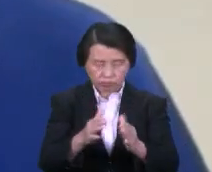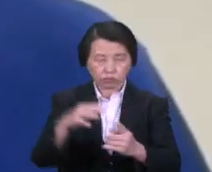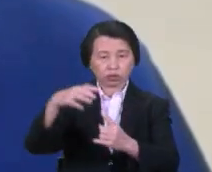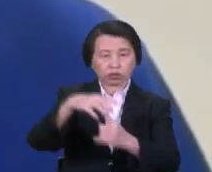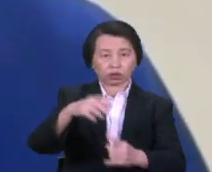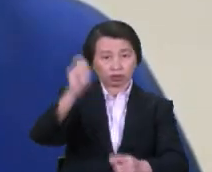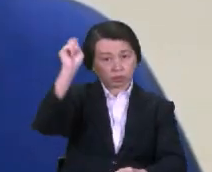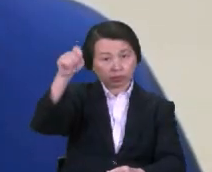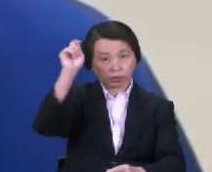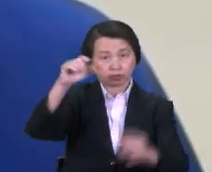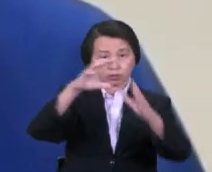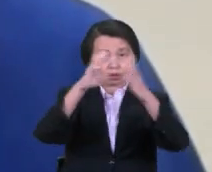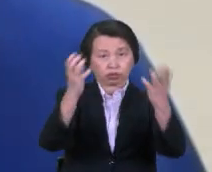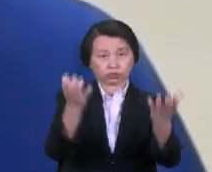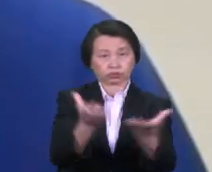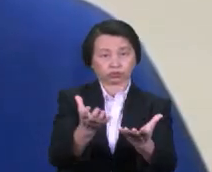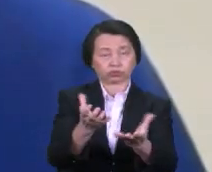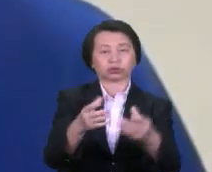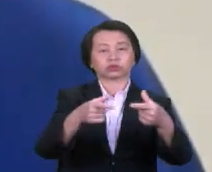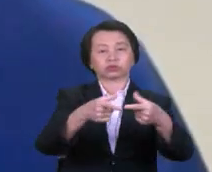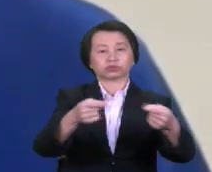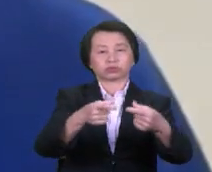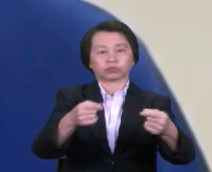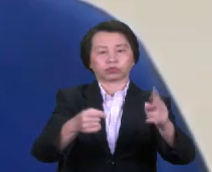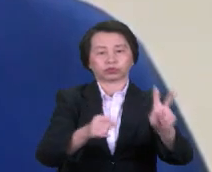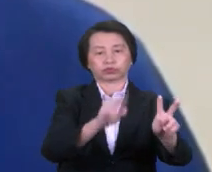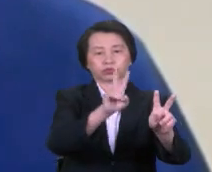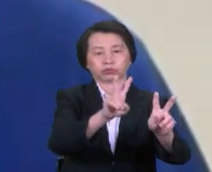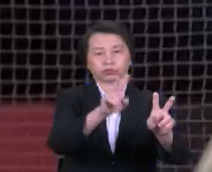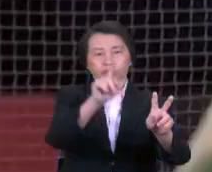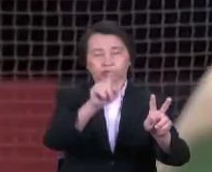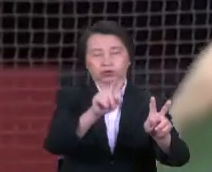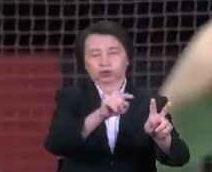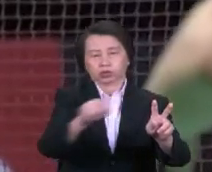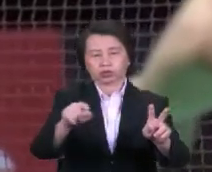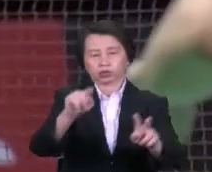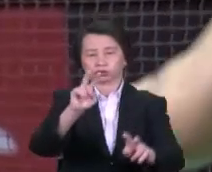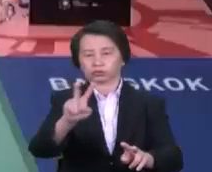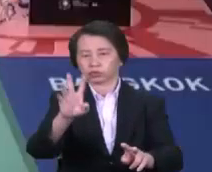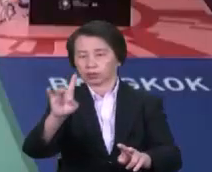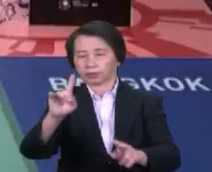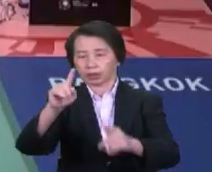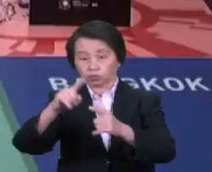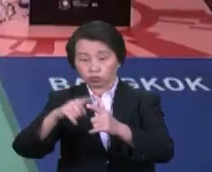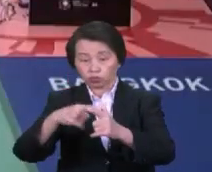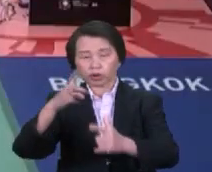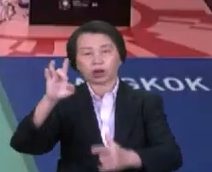kejohanan badminton dunia di Tokyo, Jepun pada 22 hingga 28 Ogos ini.